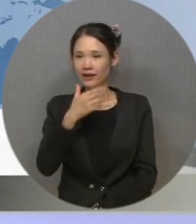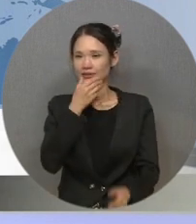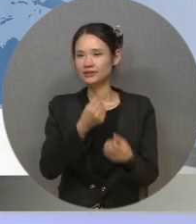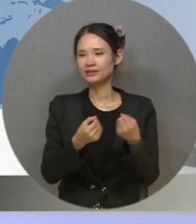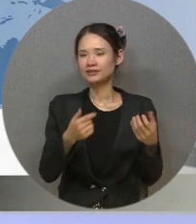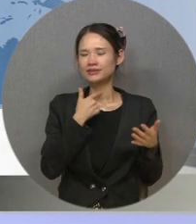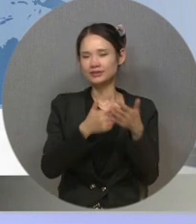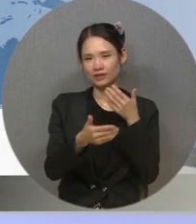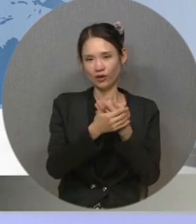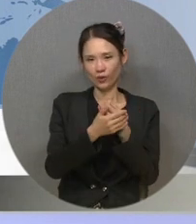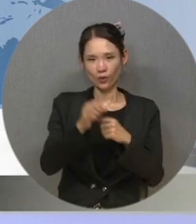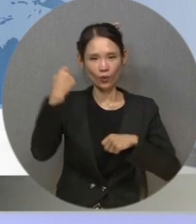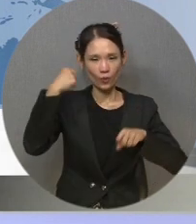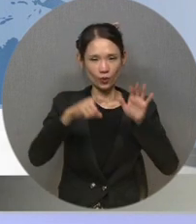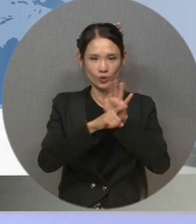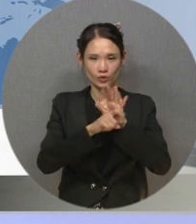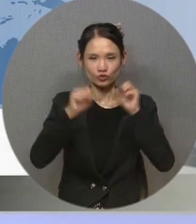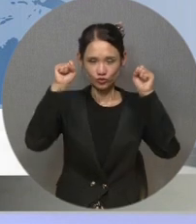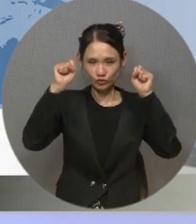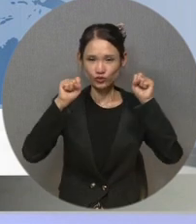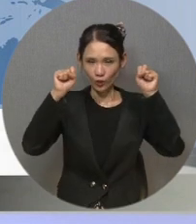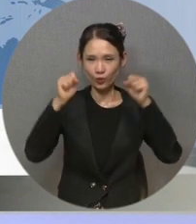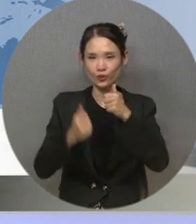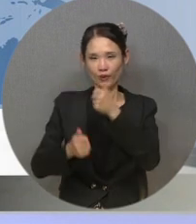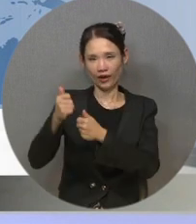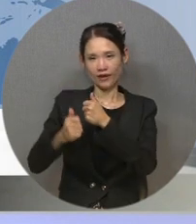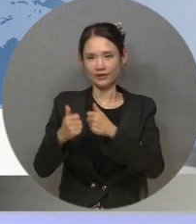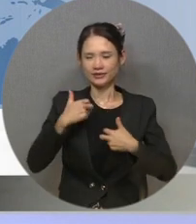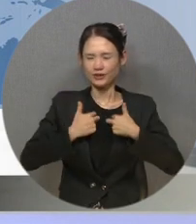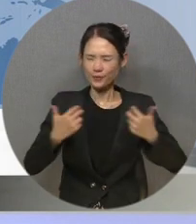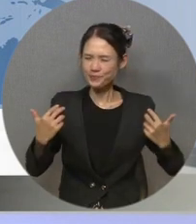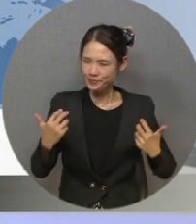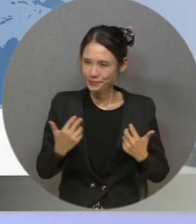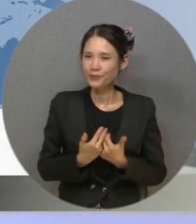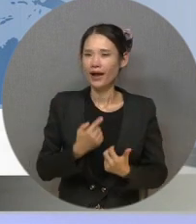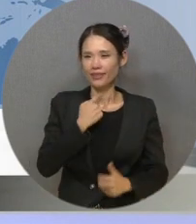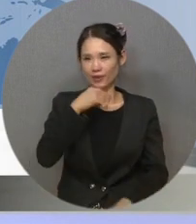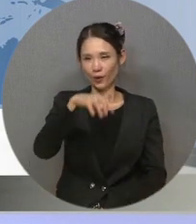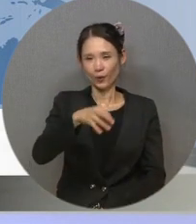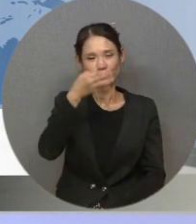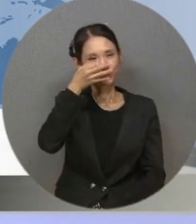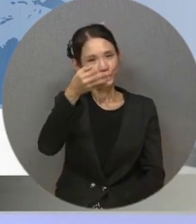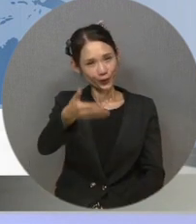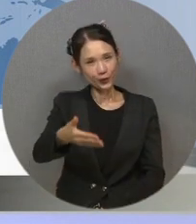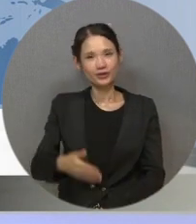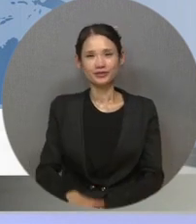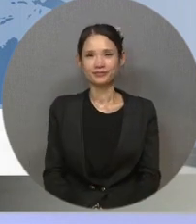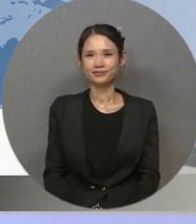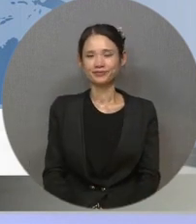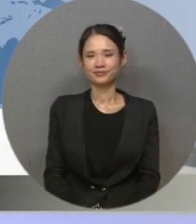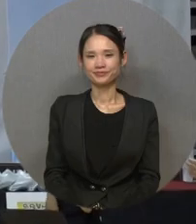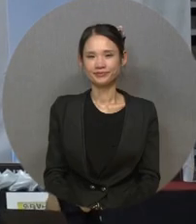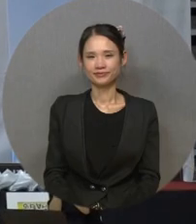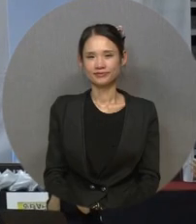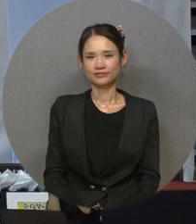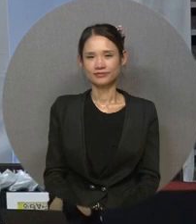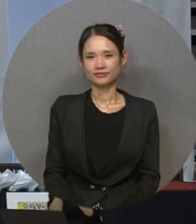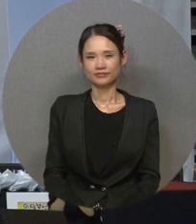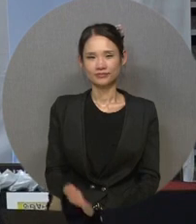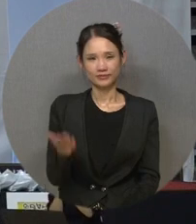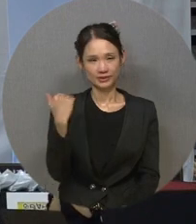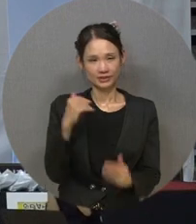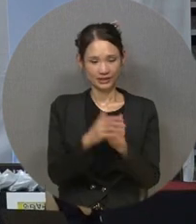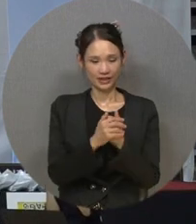공연, 그리고 운동회까지 이 즐거움 가득했던 현장에 정운성 기자가 다녀왔습니다. 지난